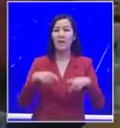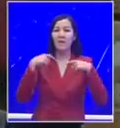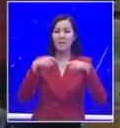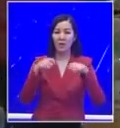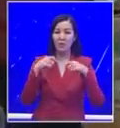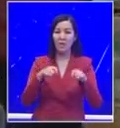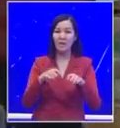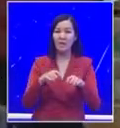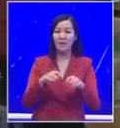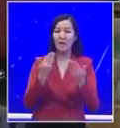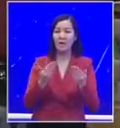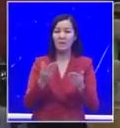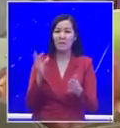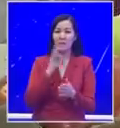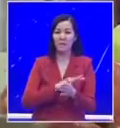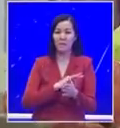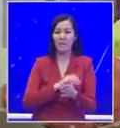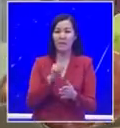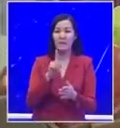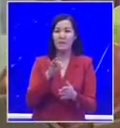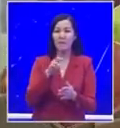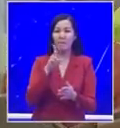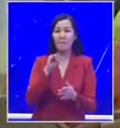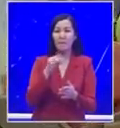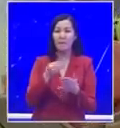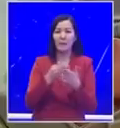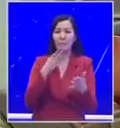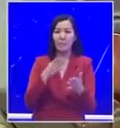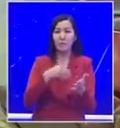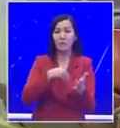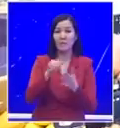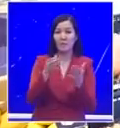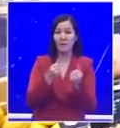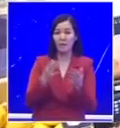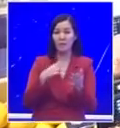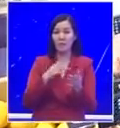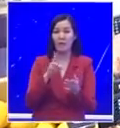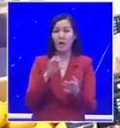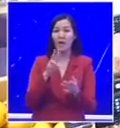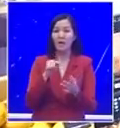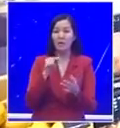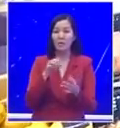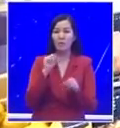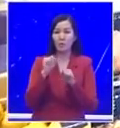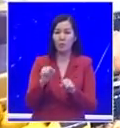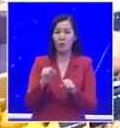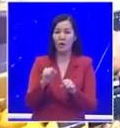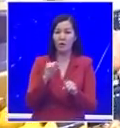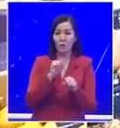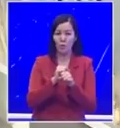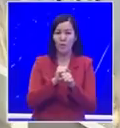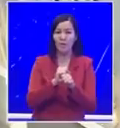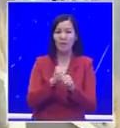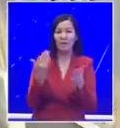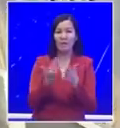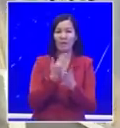Саудагерлердің айы оңынан туғандай, жұртшылық зімбір өсімдігін қанша қымбат болса да алып жатыр. Коронавирусқа қалқан болады деген әңгіме